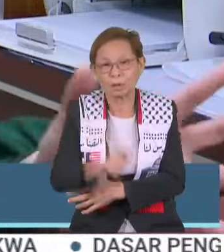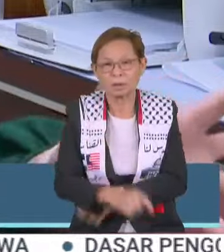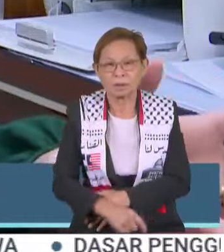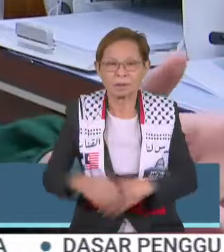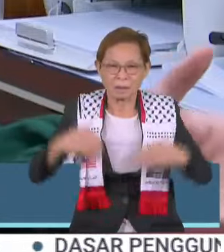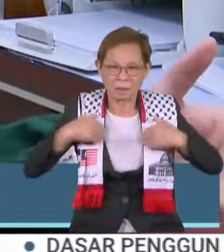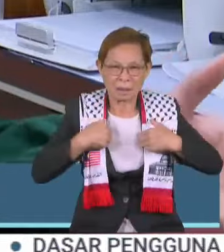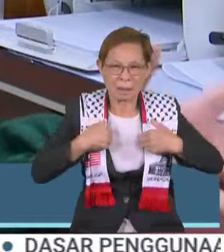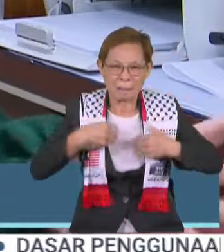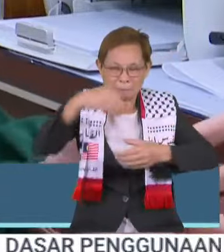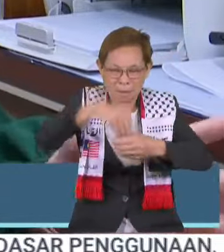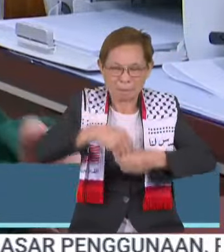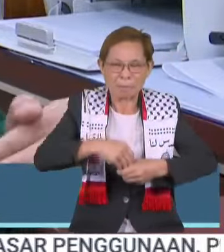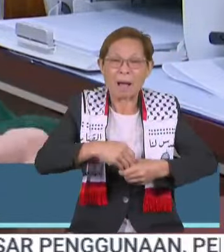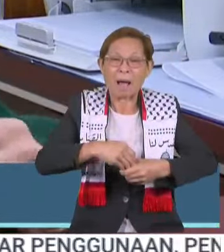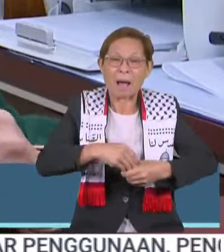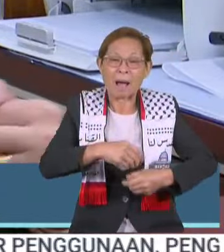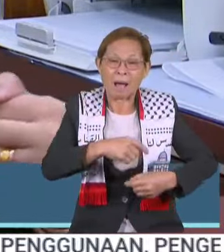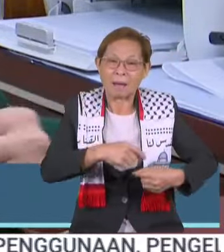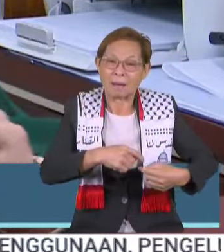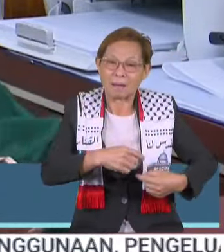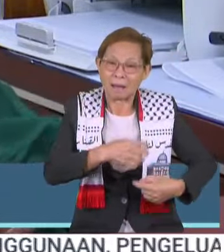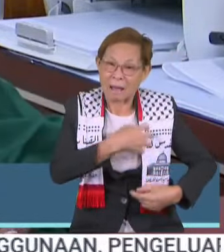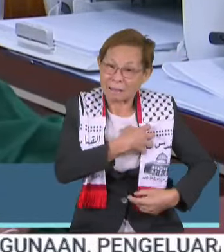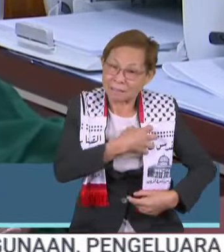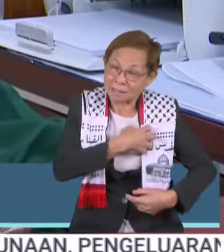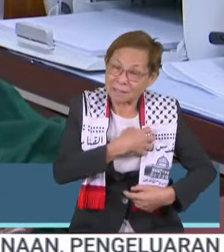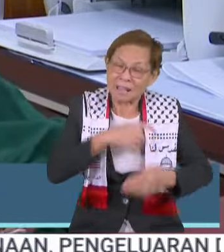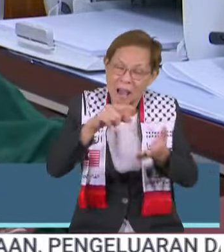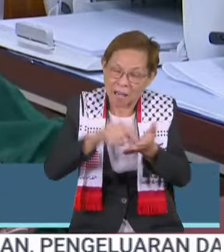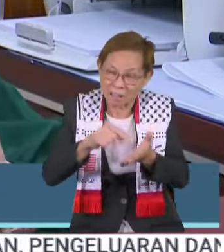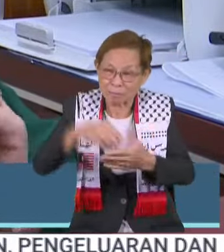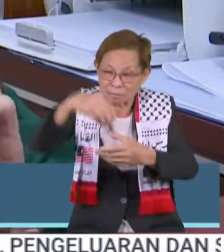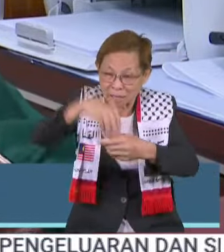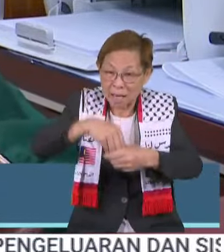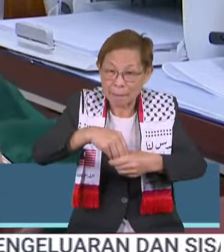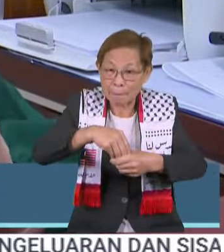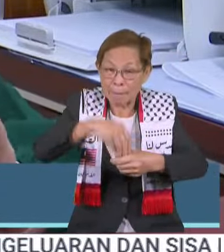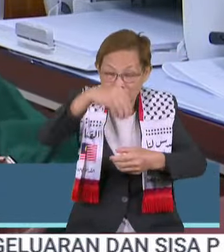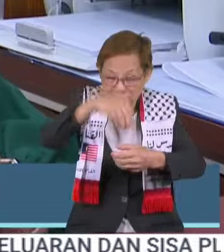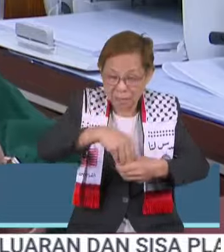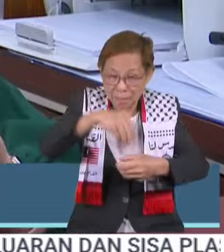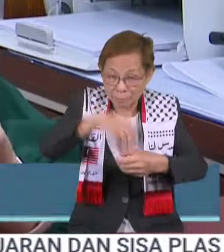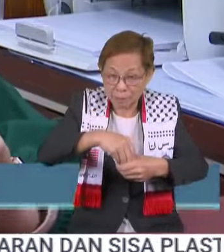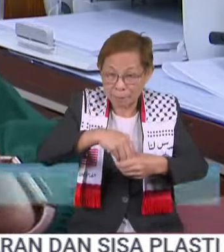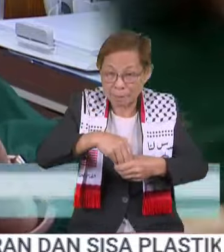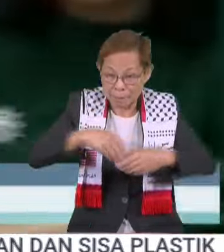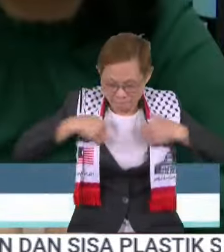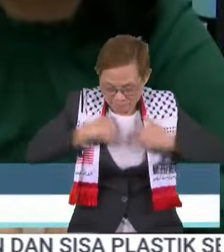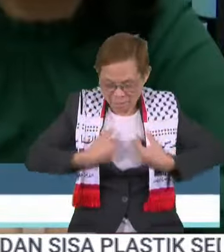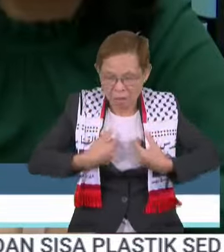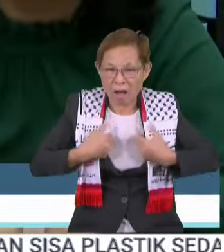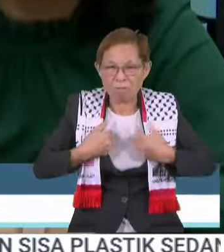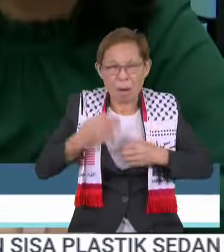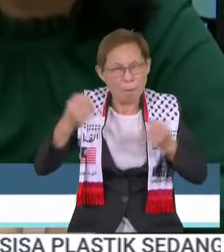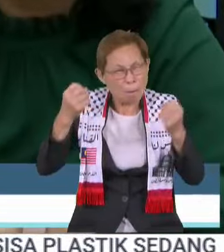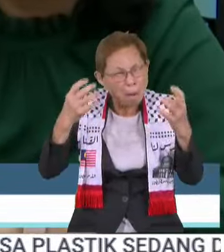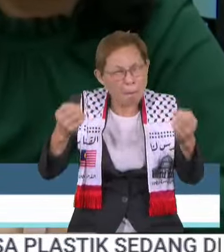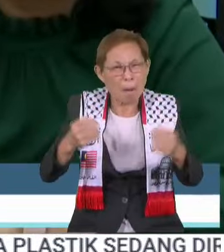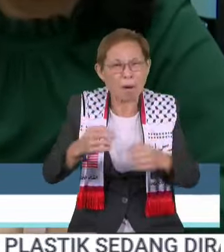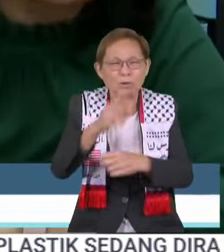animals, macam hati ayam, all the organ in internal organs also is very high in uric acid.